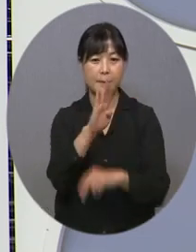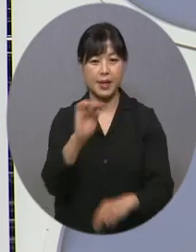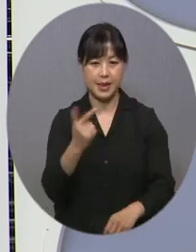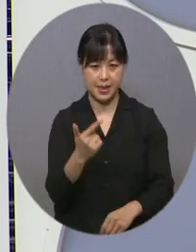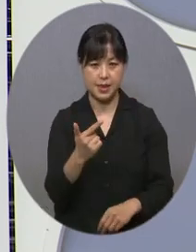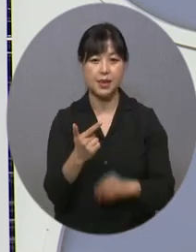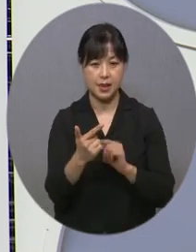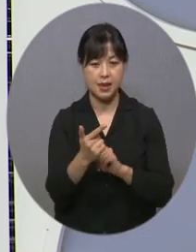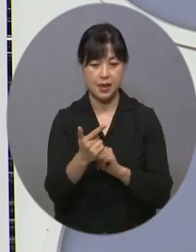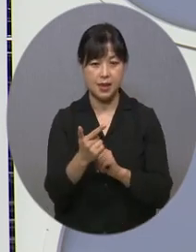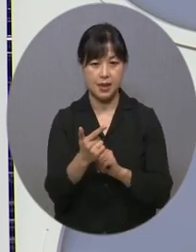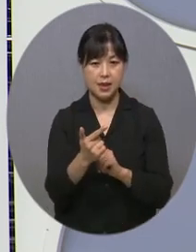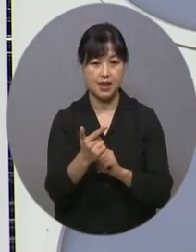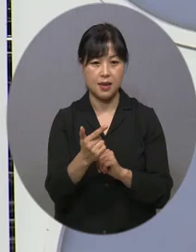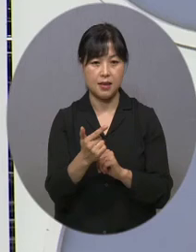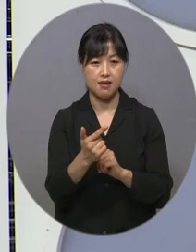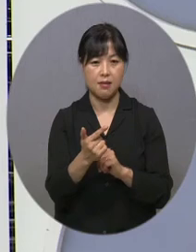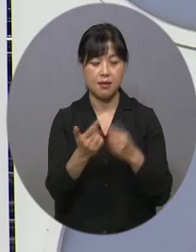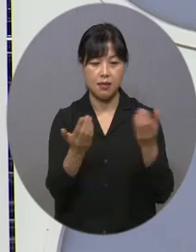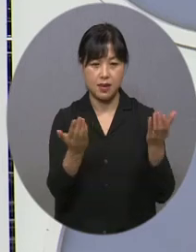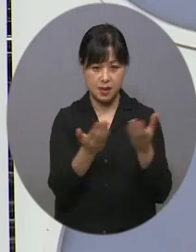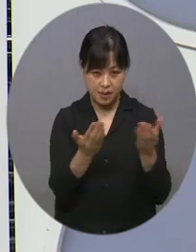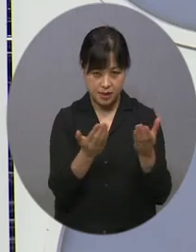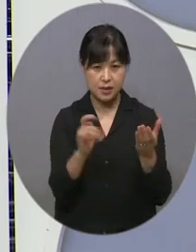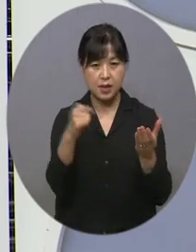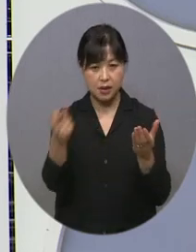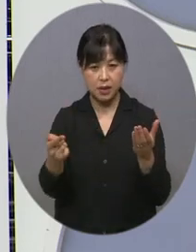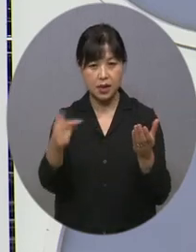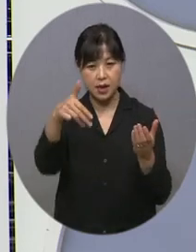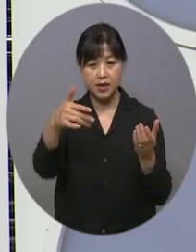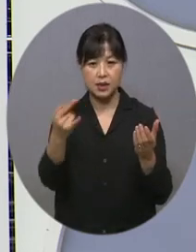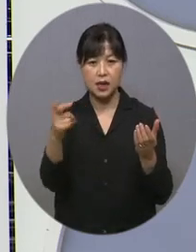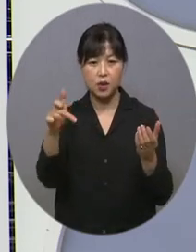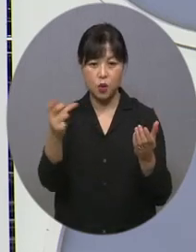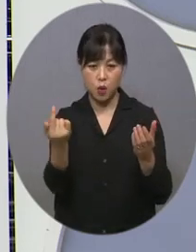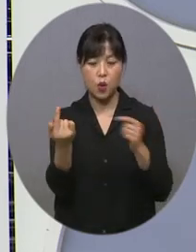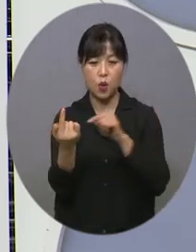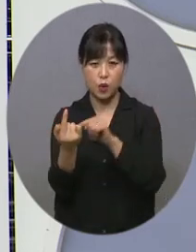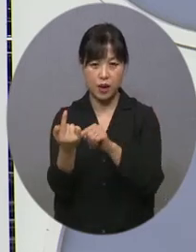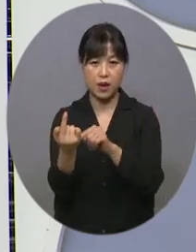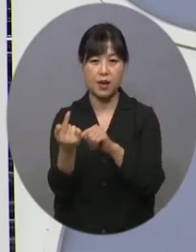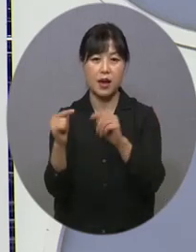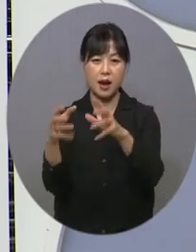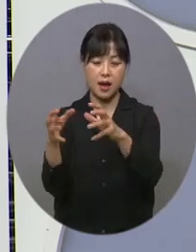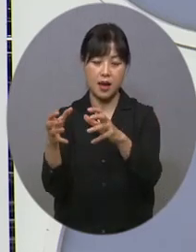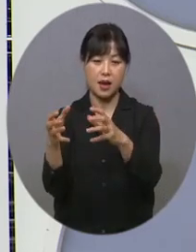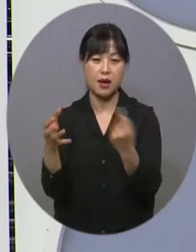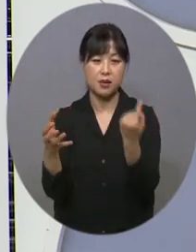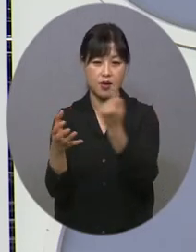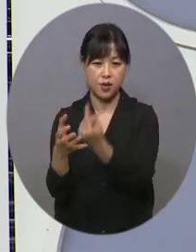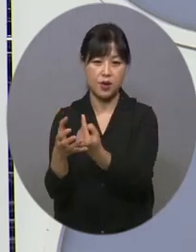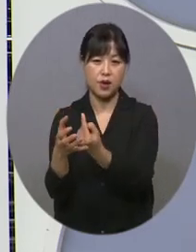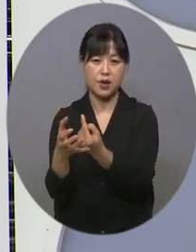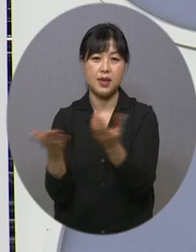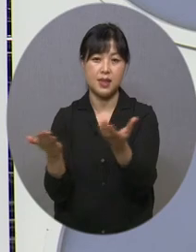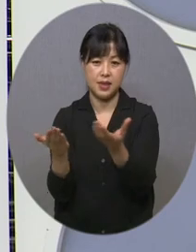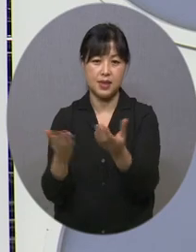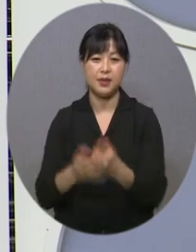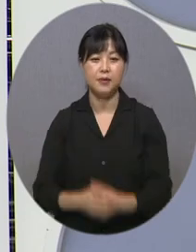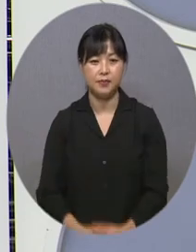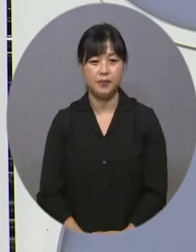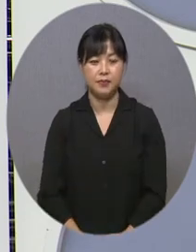오스트리아 오스트리아를 나갔다가 다시 또 거기서 이제 체코를 또